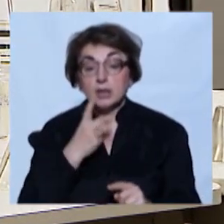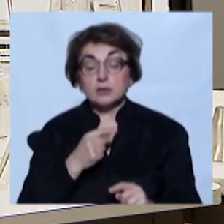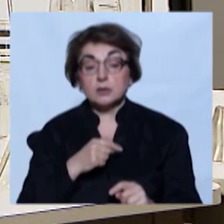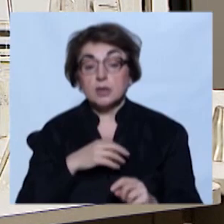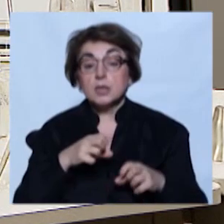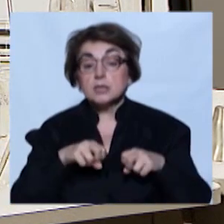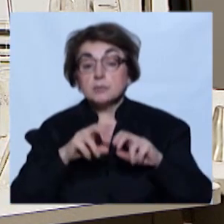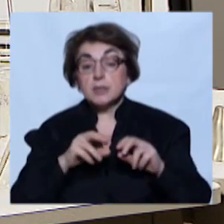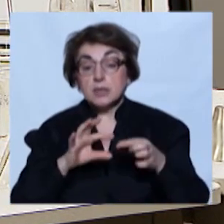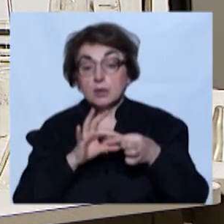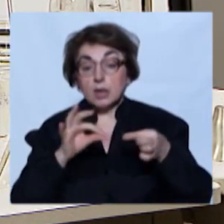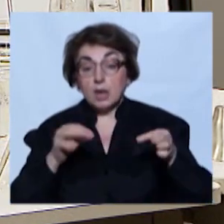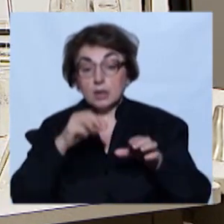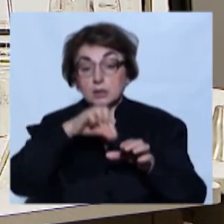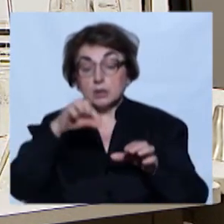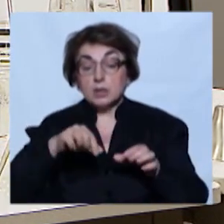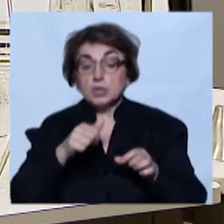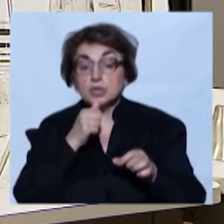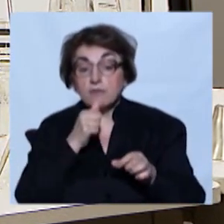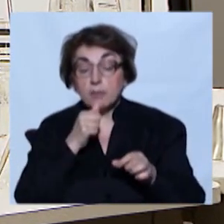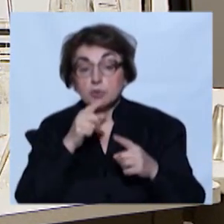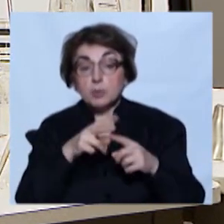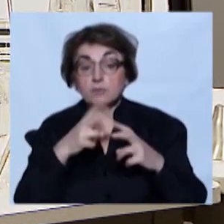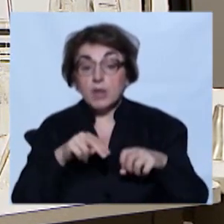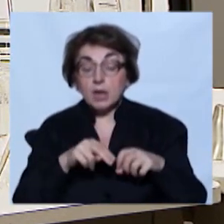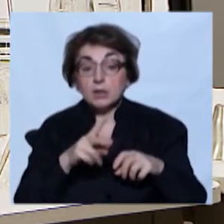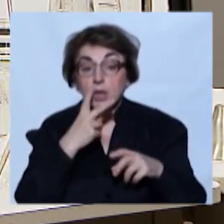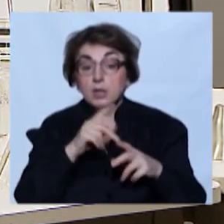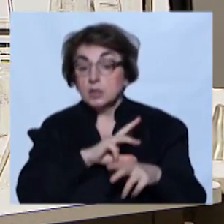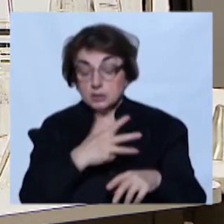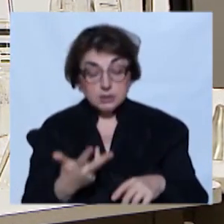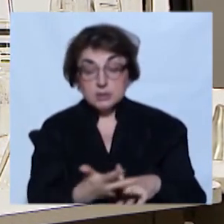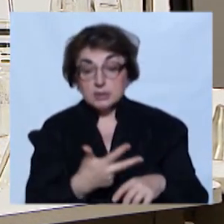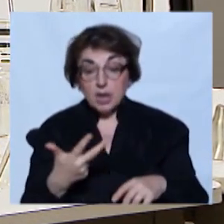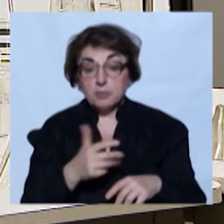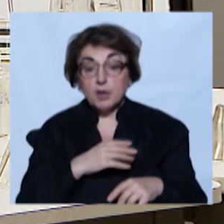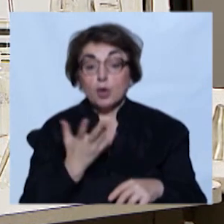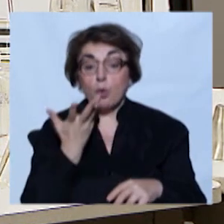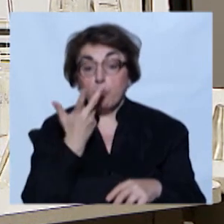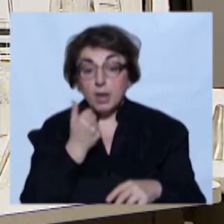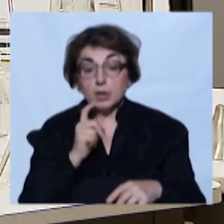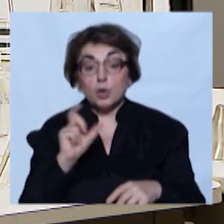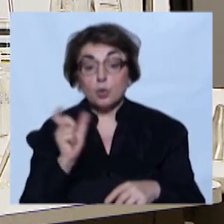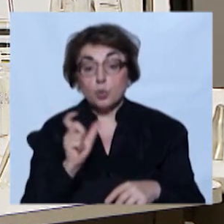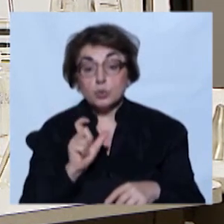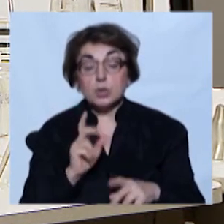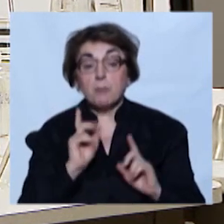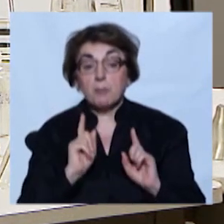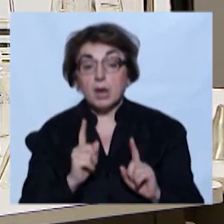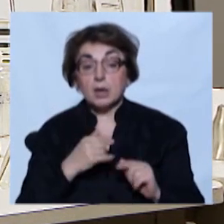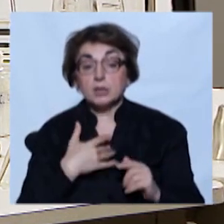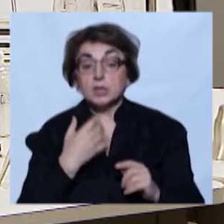ქაღალდი შევამოწმე და სამივეში ლურჯი შეფერილობა მიიღო, ხო? ამ შემთხვევაში მე კიდევ